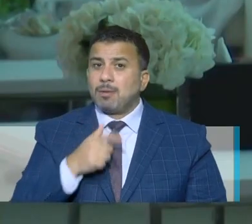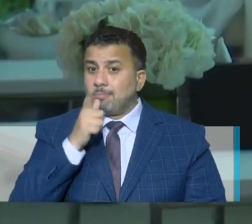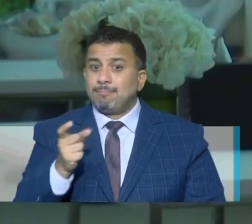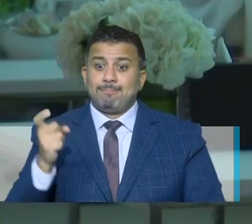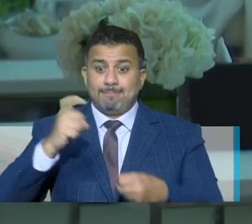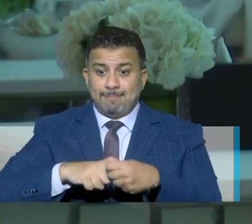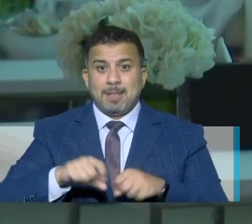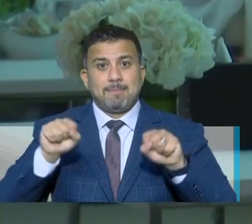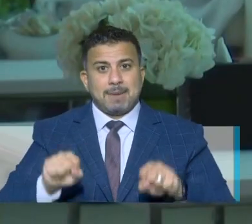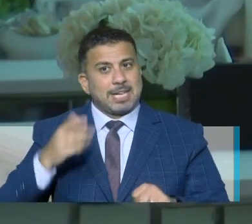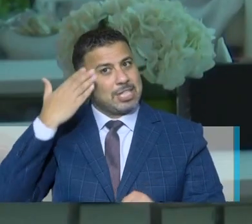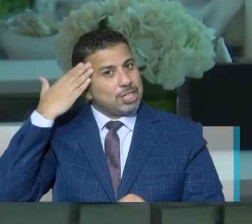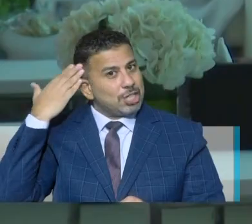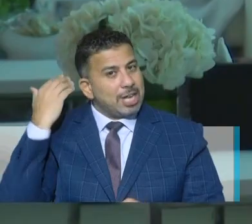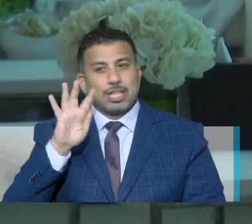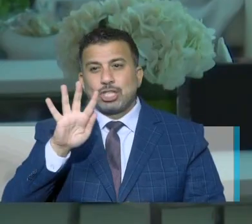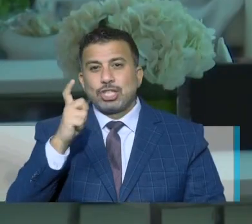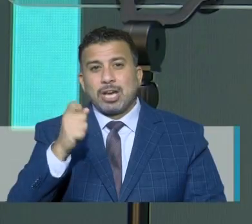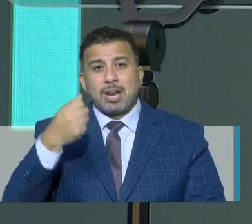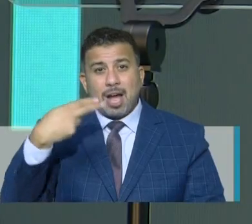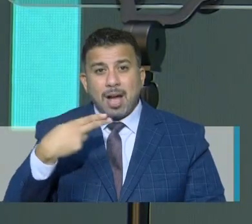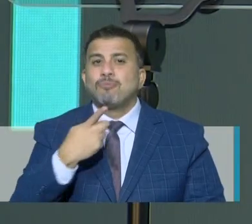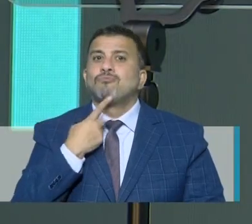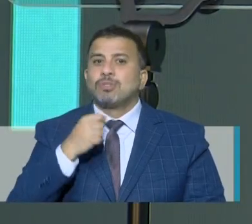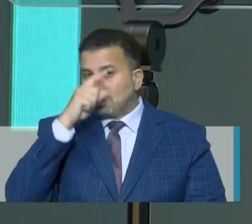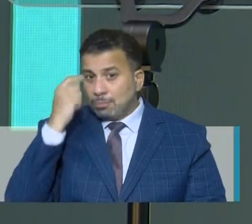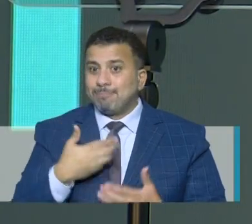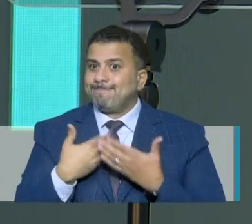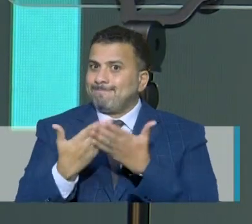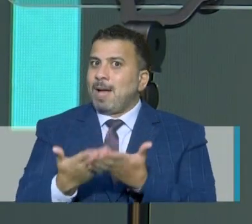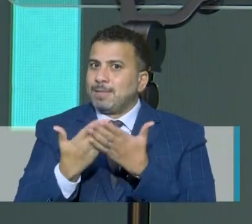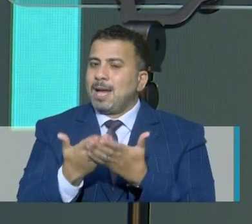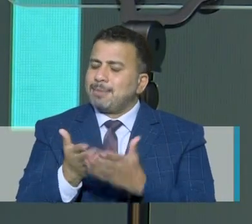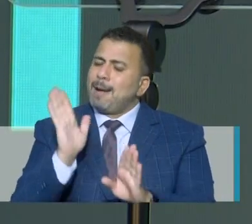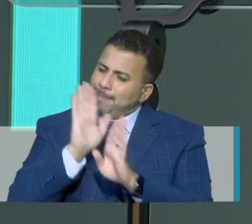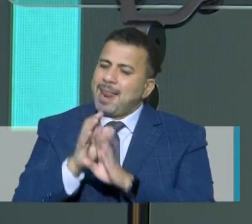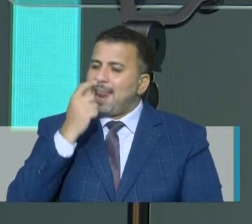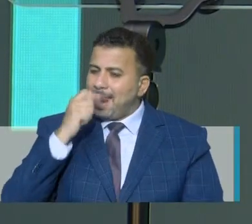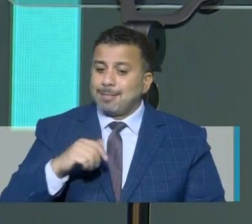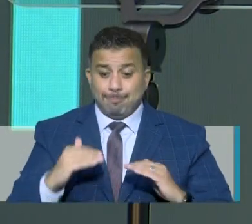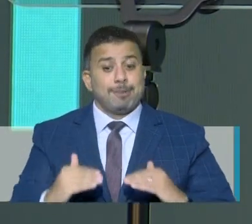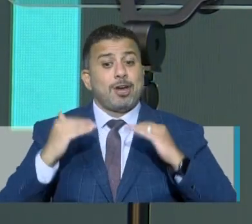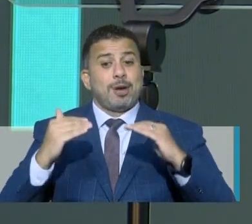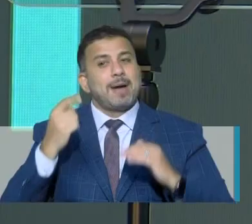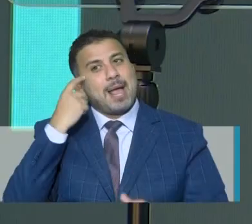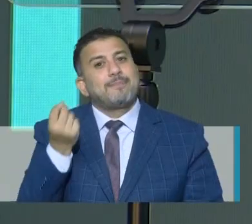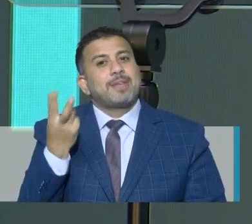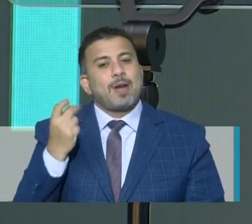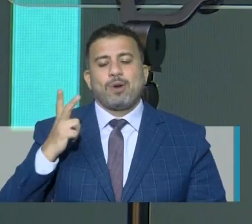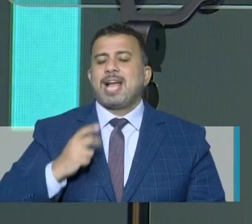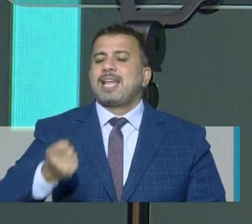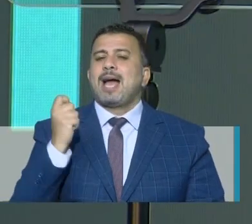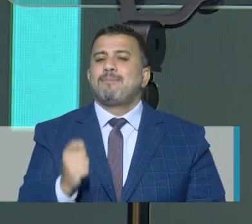انضم الى المجلس الاستشاري الجديد لشراع وكلي يامل بالمساهمه بتعزيز الدعم اللازم للنهوض بمساعي الابتكار ورياده